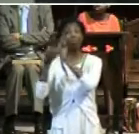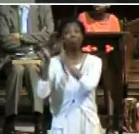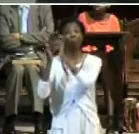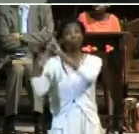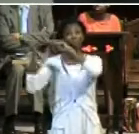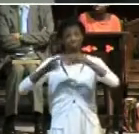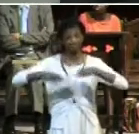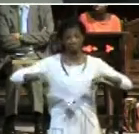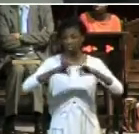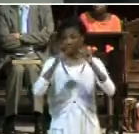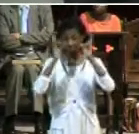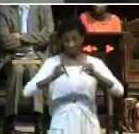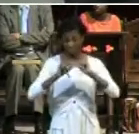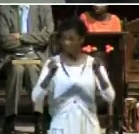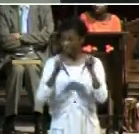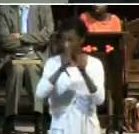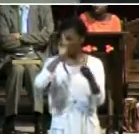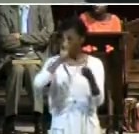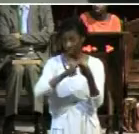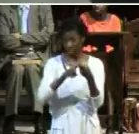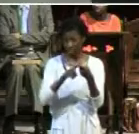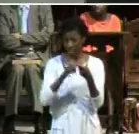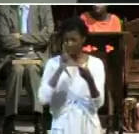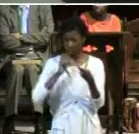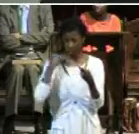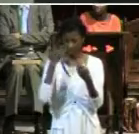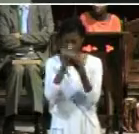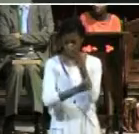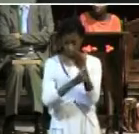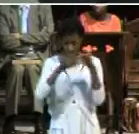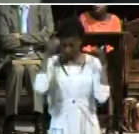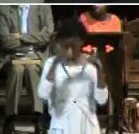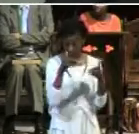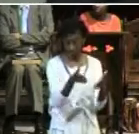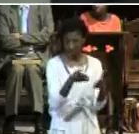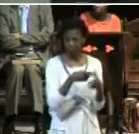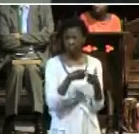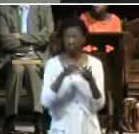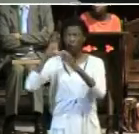là le cœur de la Bible. Le deuxième livre qui nous parle, c'est la